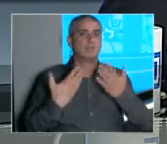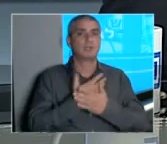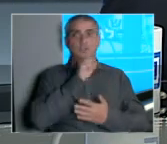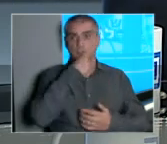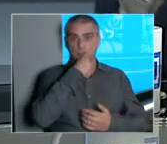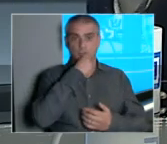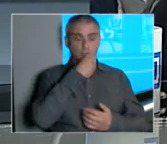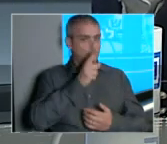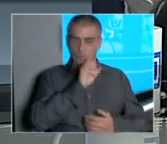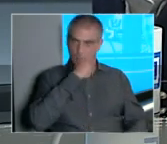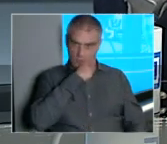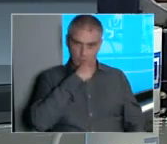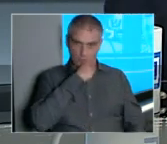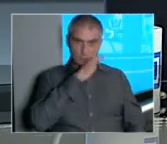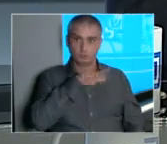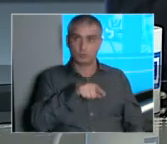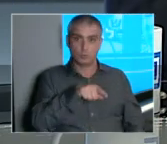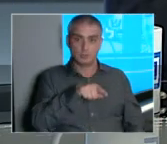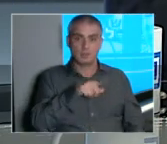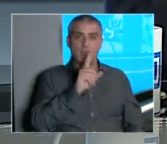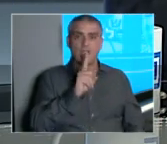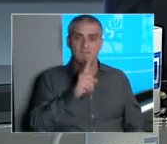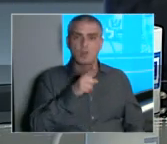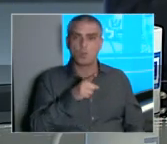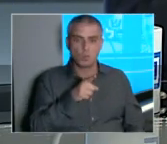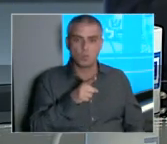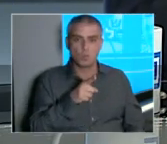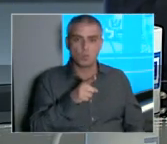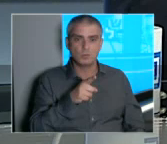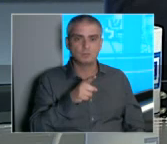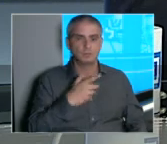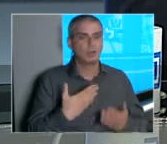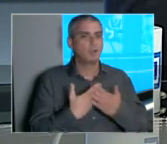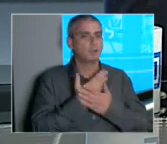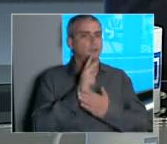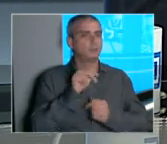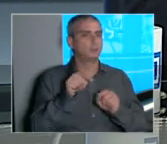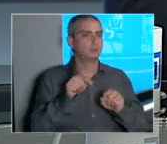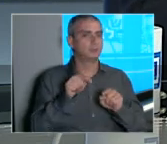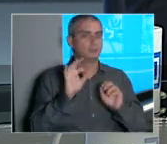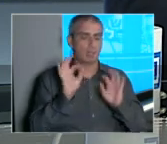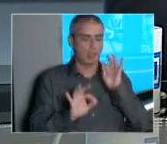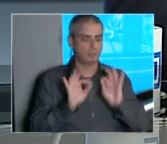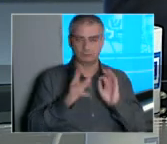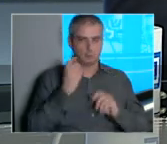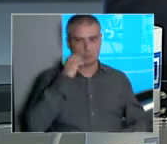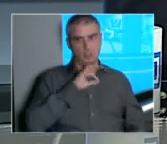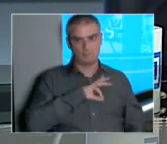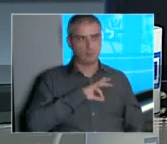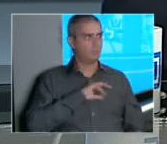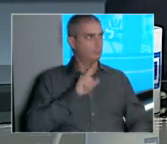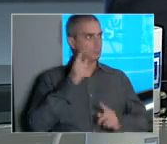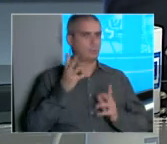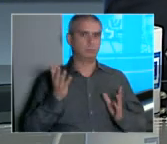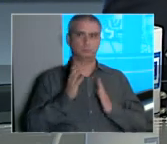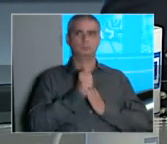ישן, הוא לא ישן בשכונה, אבל הוא חדש בנושא הזה של ההסתה, וזה אביגדור ליברמן. פתאום הוא